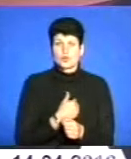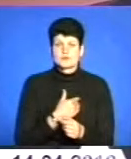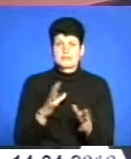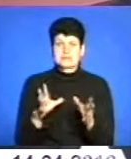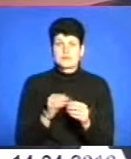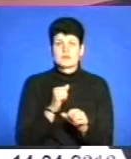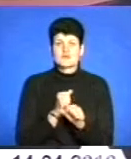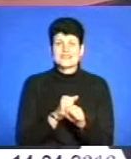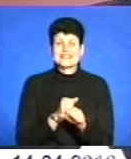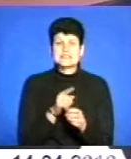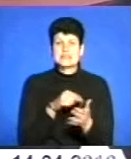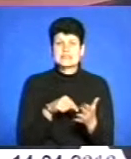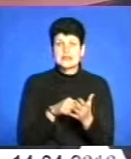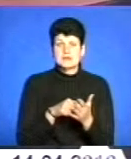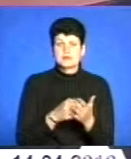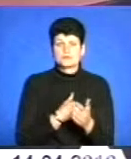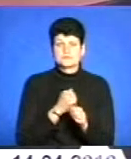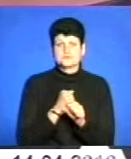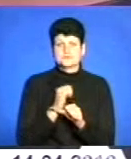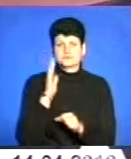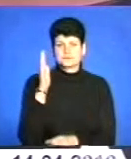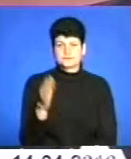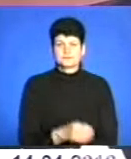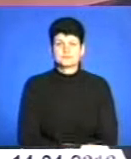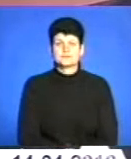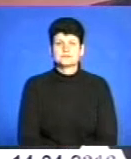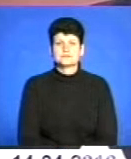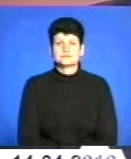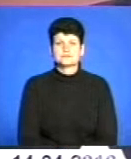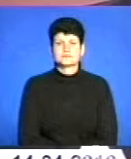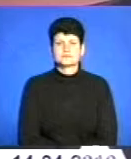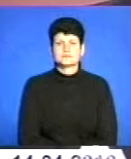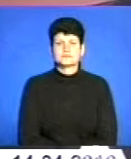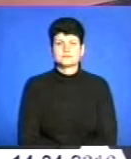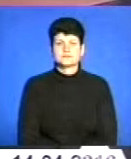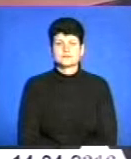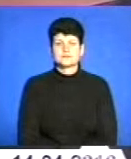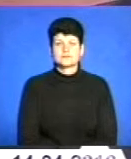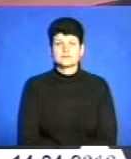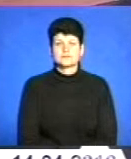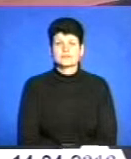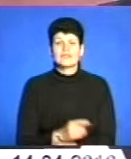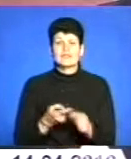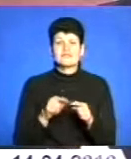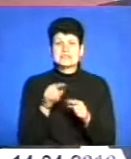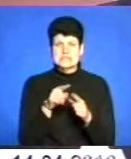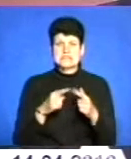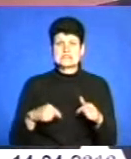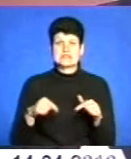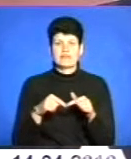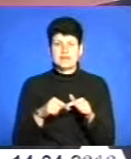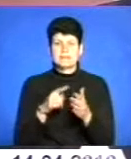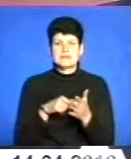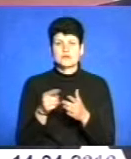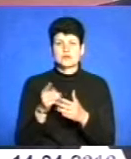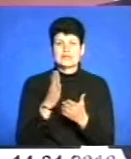з містами, які націлені на майбутнє. And in this field, Тернопіль, city of Тернопіль is a front-runner. І в цій сфері місто